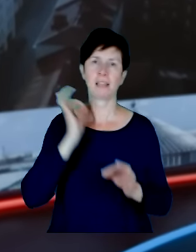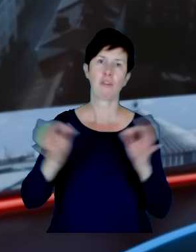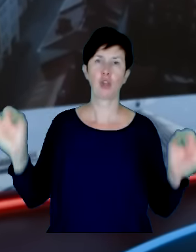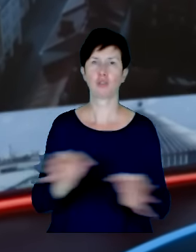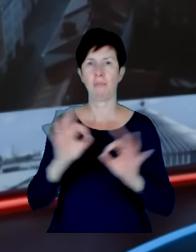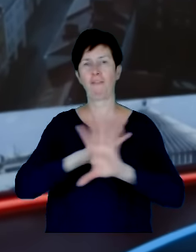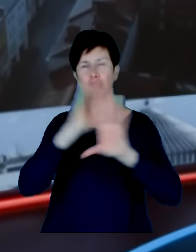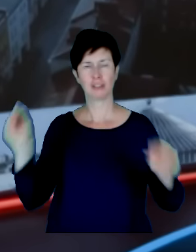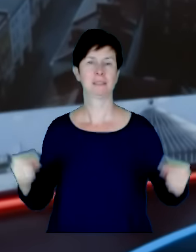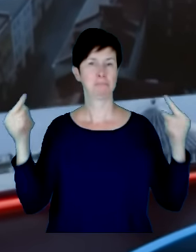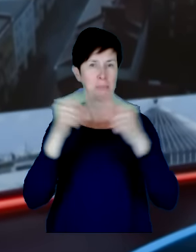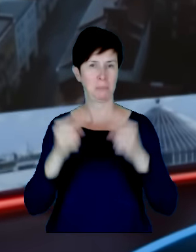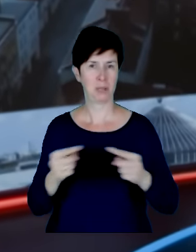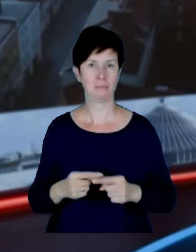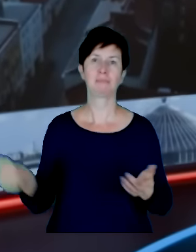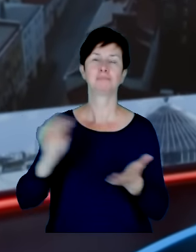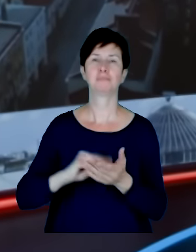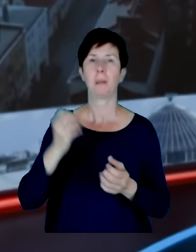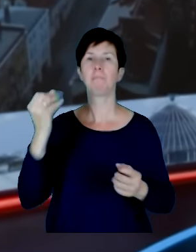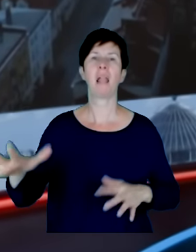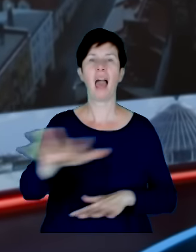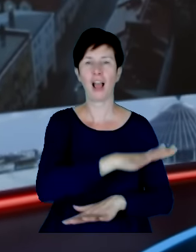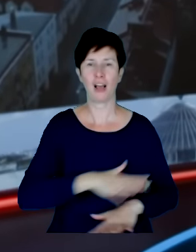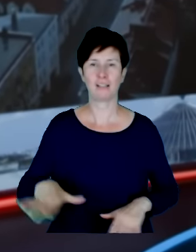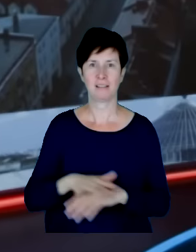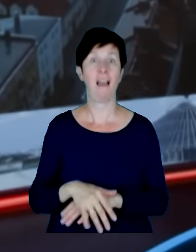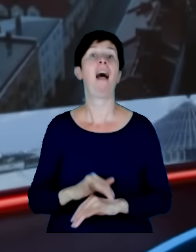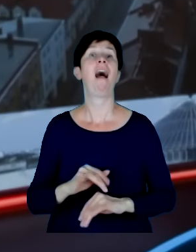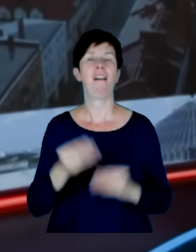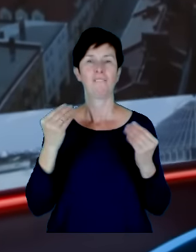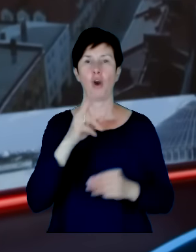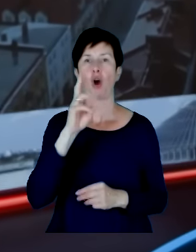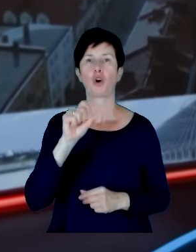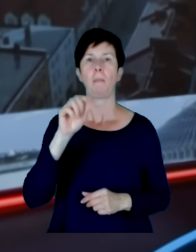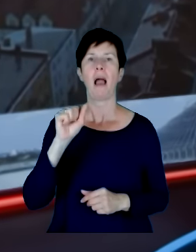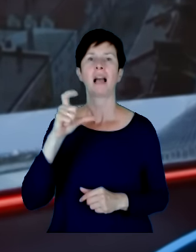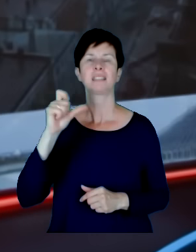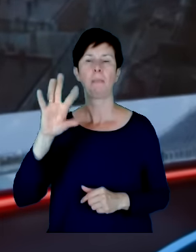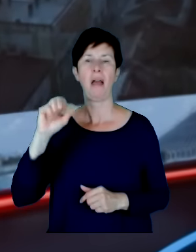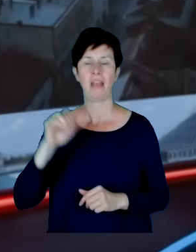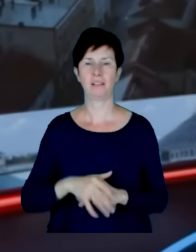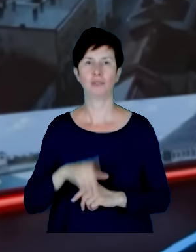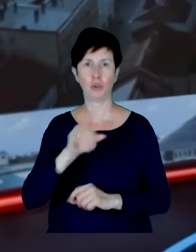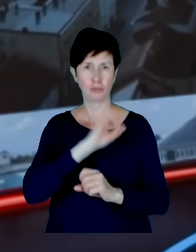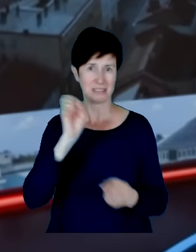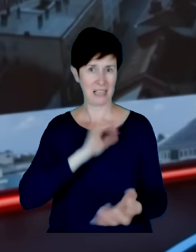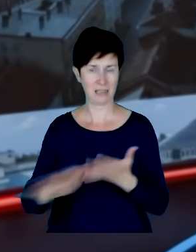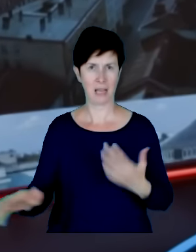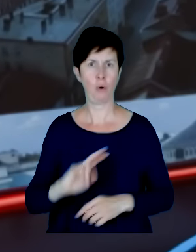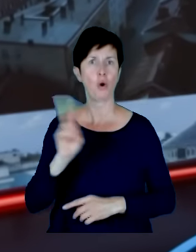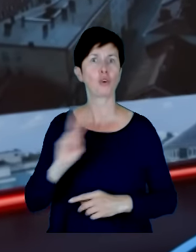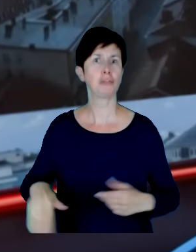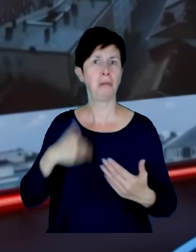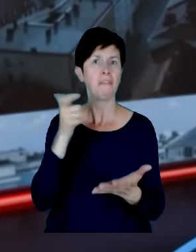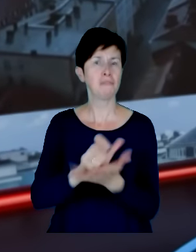się zgadza a do tego jeszcze plaża i to nie byle jaka kopakabana No i najważniejsze to wszystko za friko kto funduje taki prezent